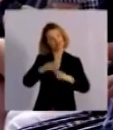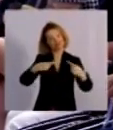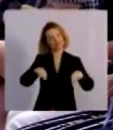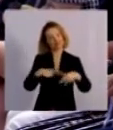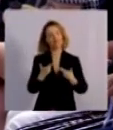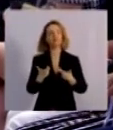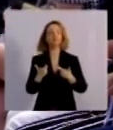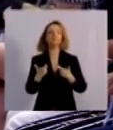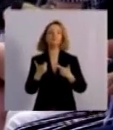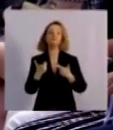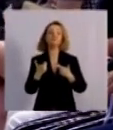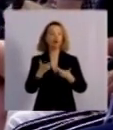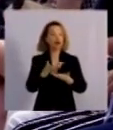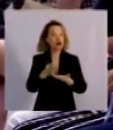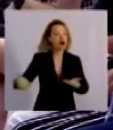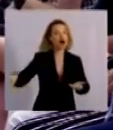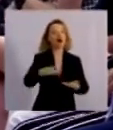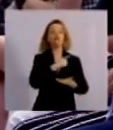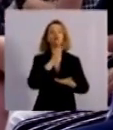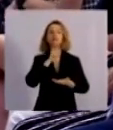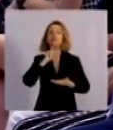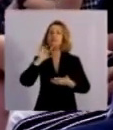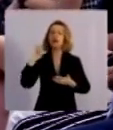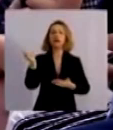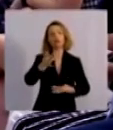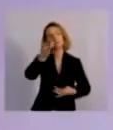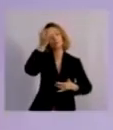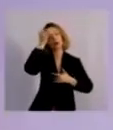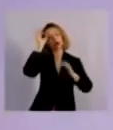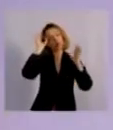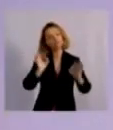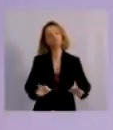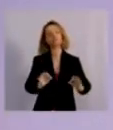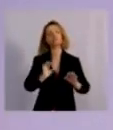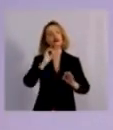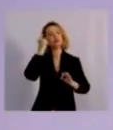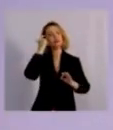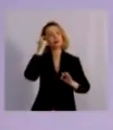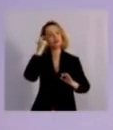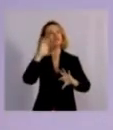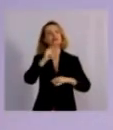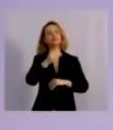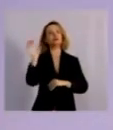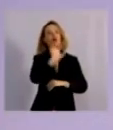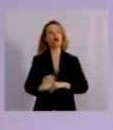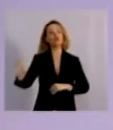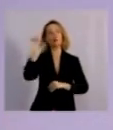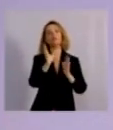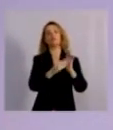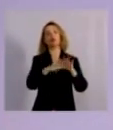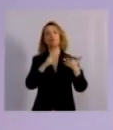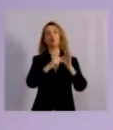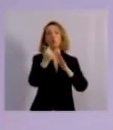αφήνει έντονο το αποτύπωμά της στην πολιτική, στην οικονομική, καλλιτεχνική ζωή